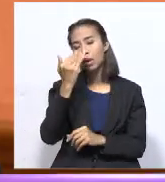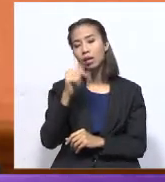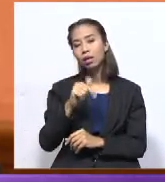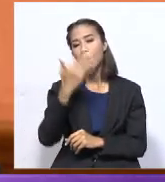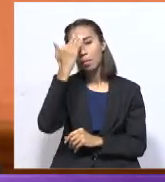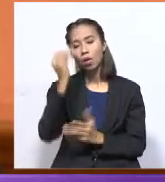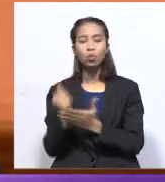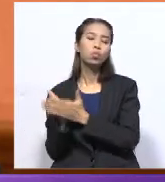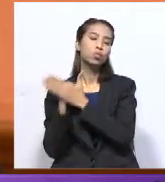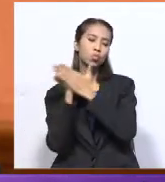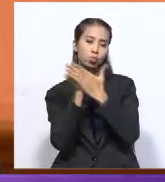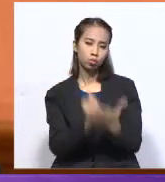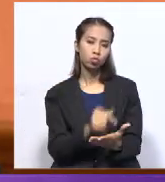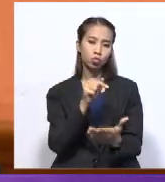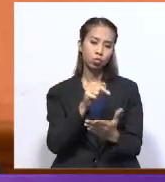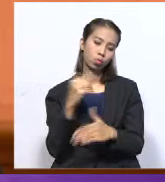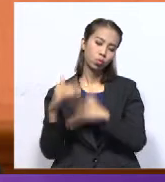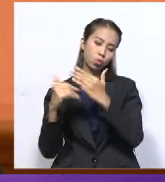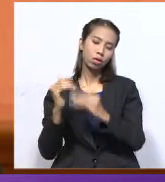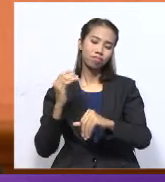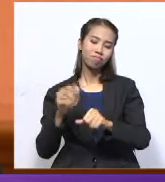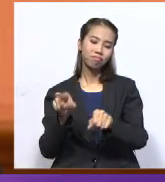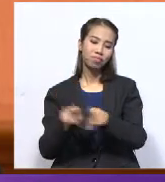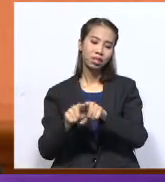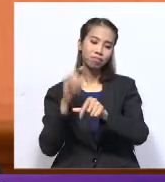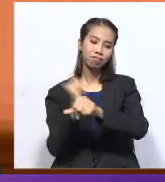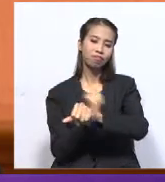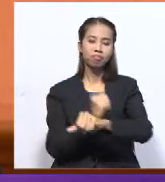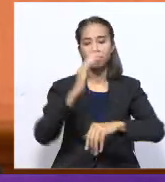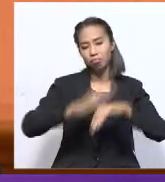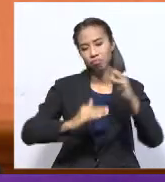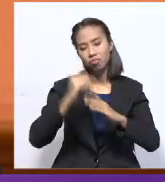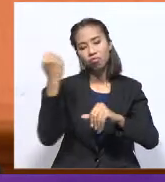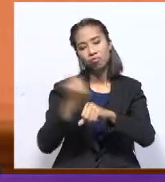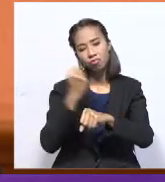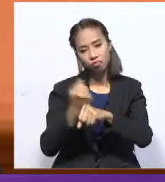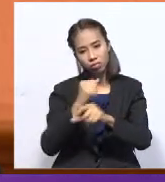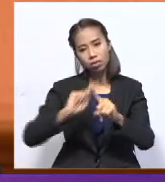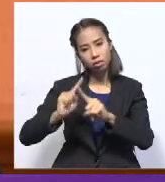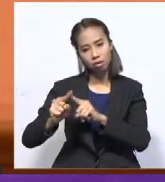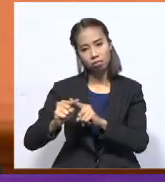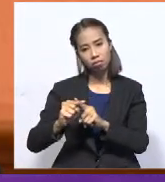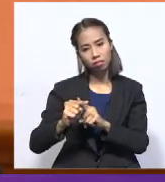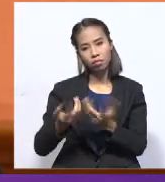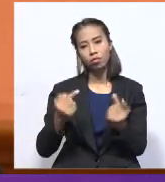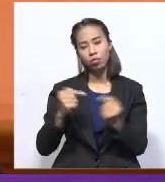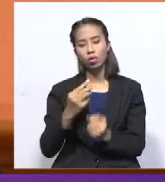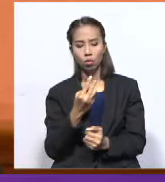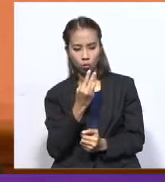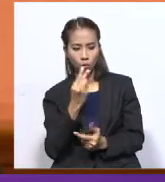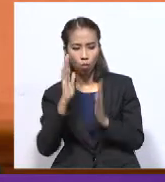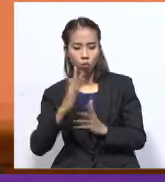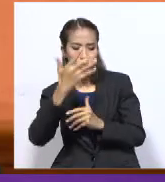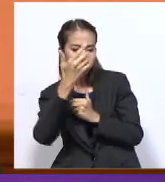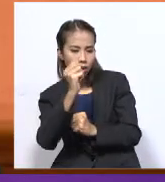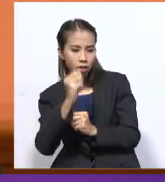ให้เนื้อหาของการพัฒนาฝีมือแรงงานกฎระเบียบกติกาของการดึงแรงงานเข้าระบบเนี่ยมันน่าดูถ้